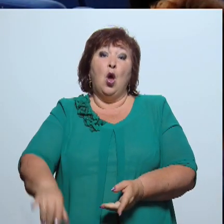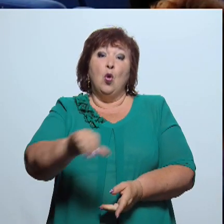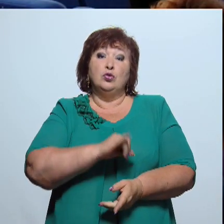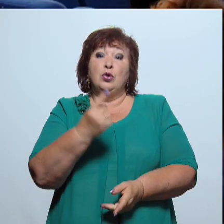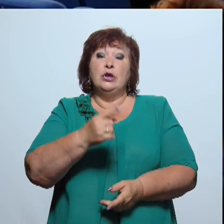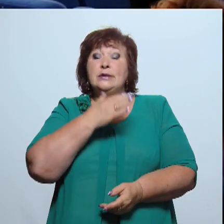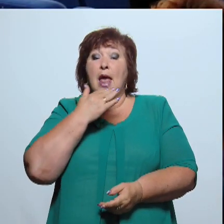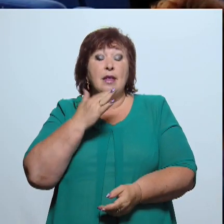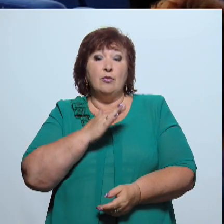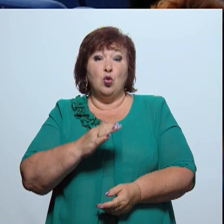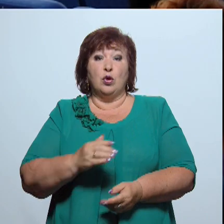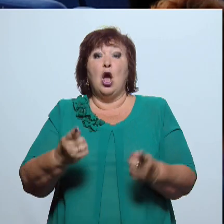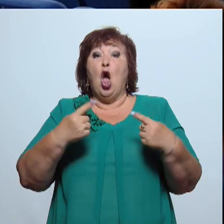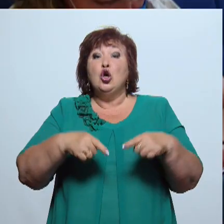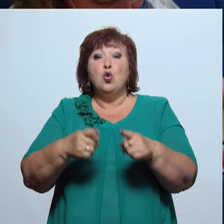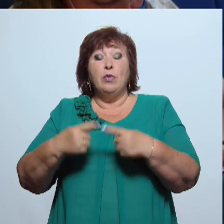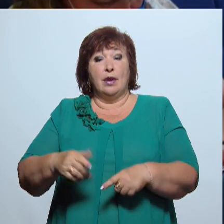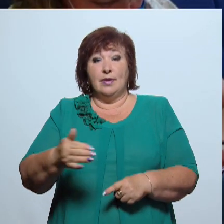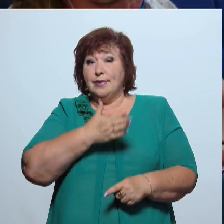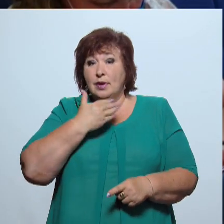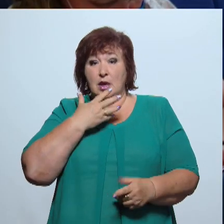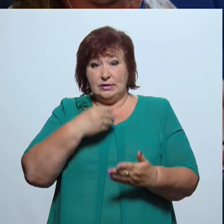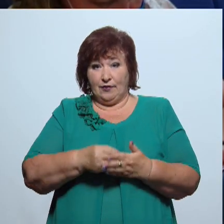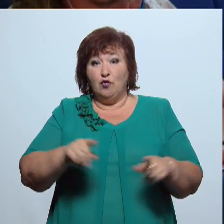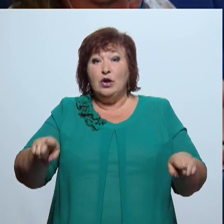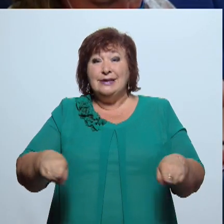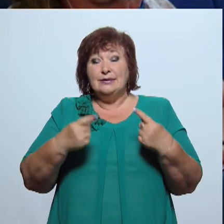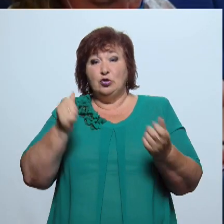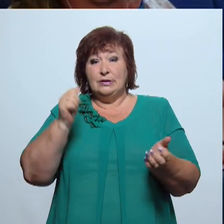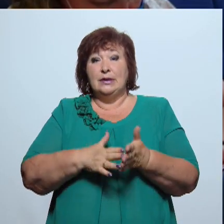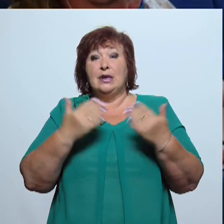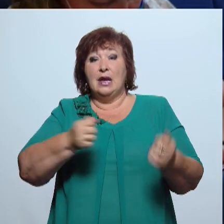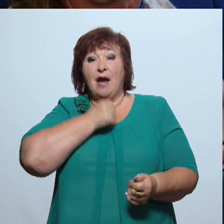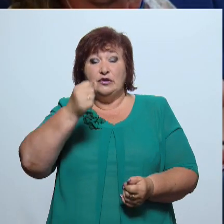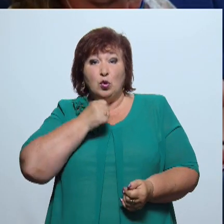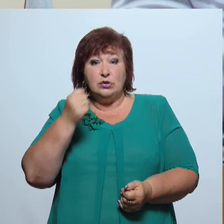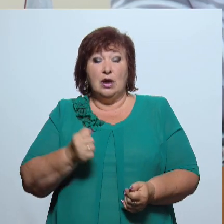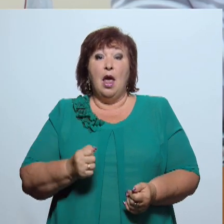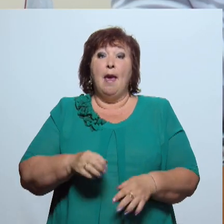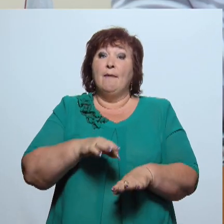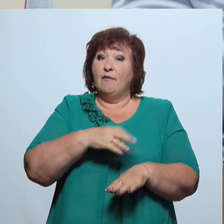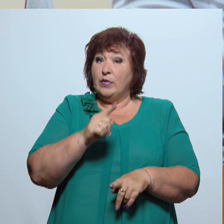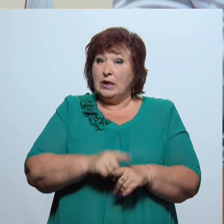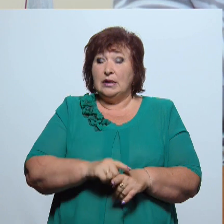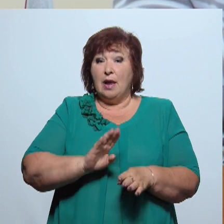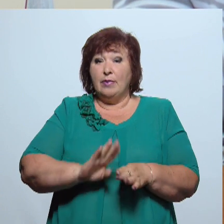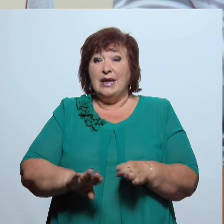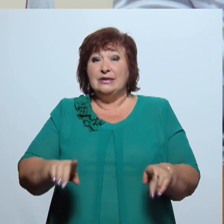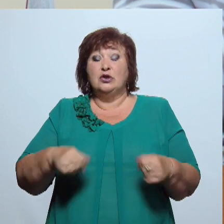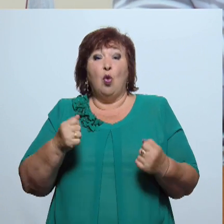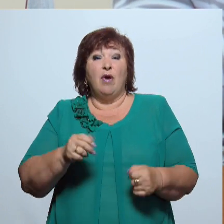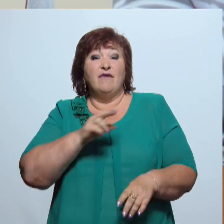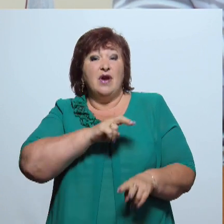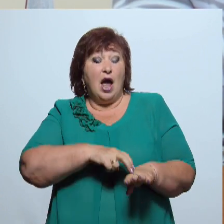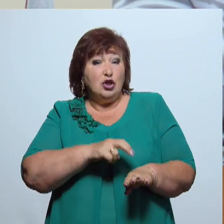Удмуртия – один из немногих субъектов Приволжья, где нет своего реабилитационного центра для взрослых. Медиков региона проблемы волнуют, ведь без реабилитации труд врачей во